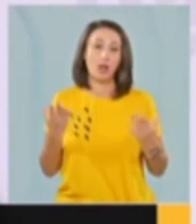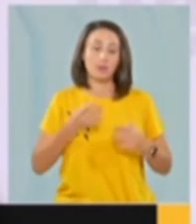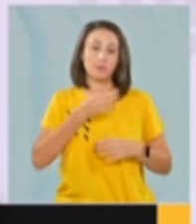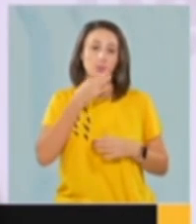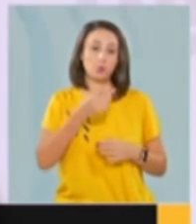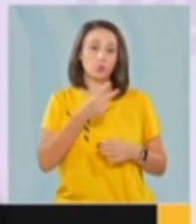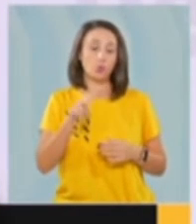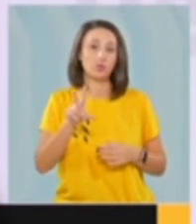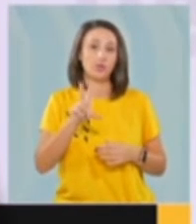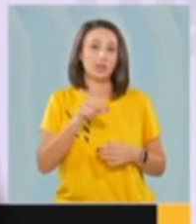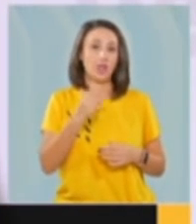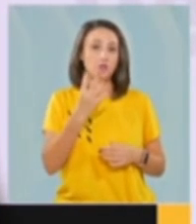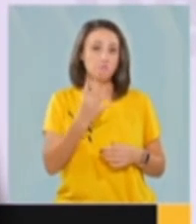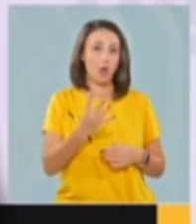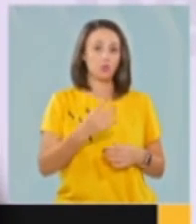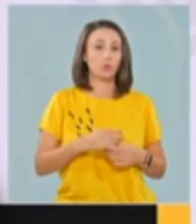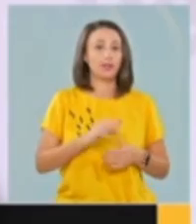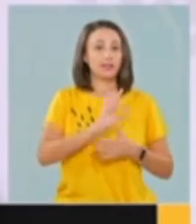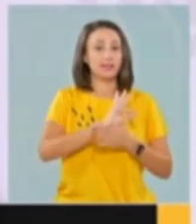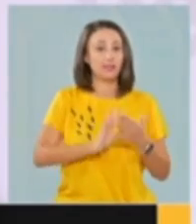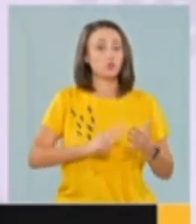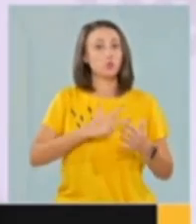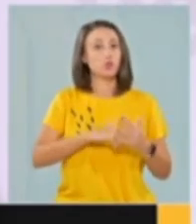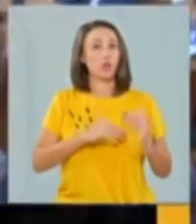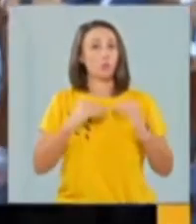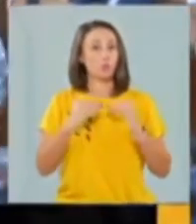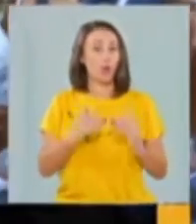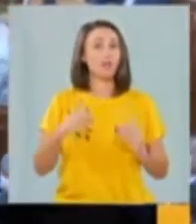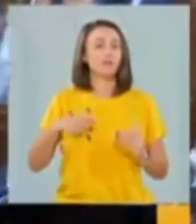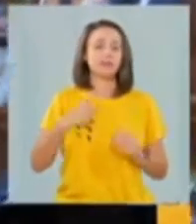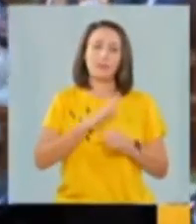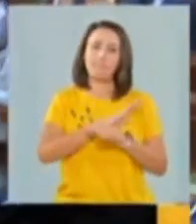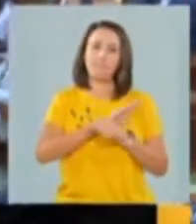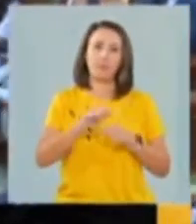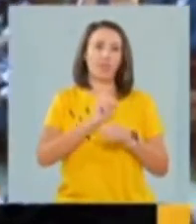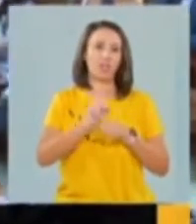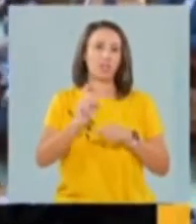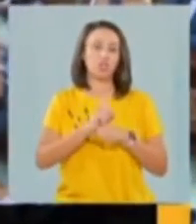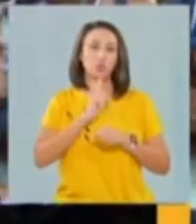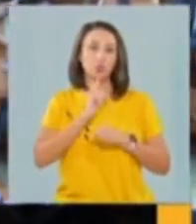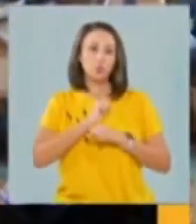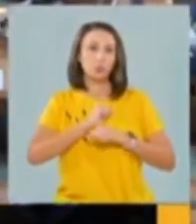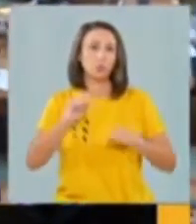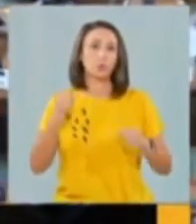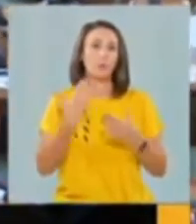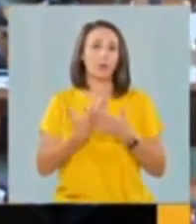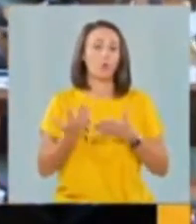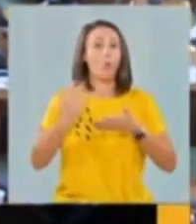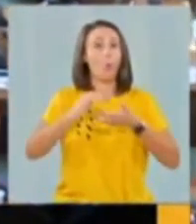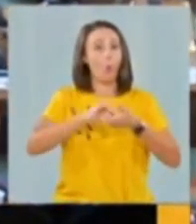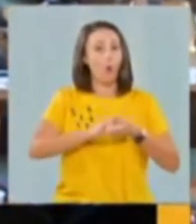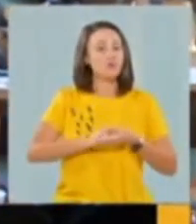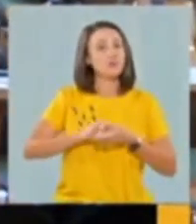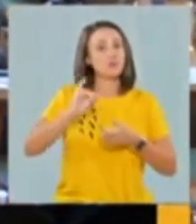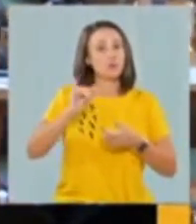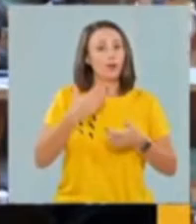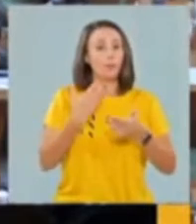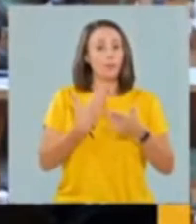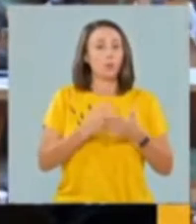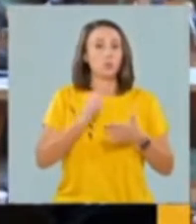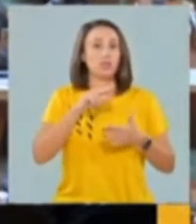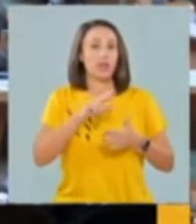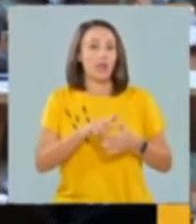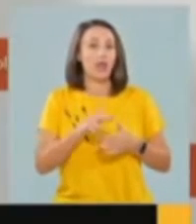spuneam, 234. Textul socialdemocraților este plin de critici dure la adresa coaliției, inclusiv a celor din